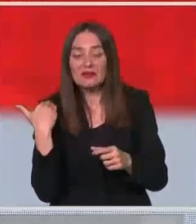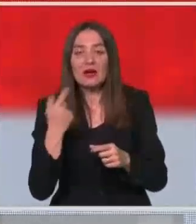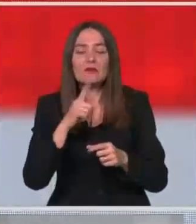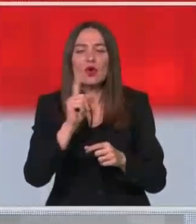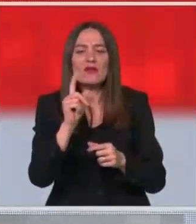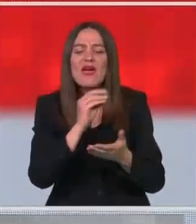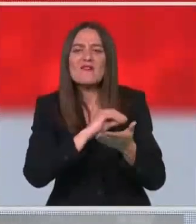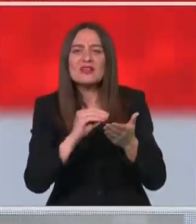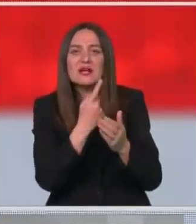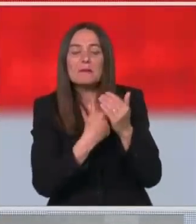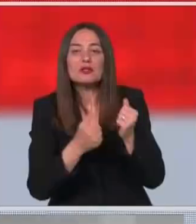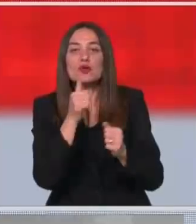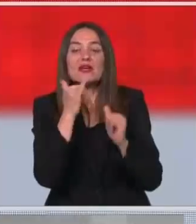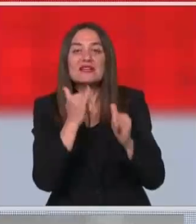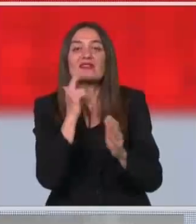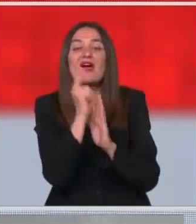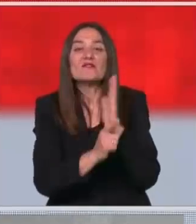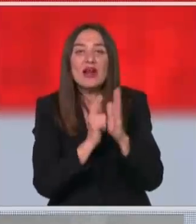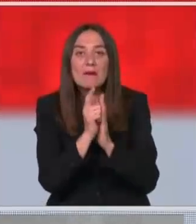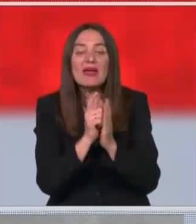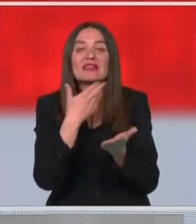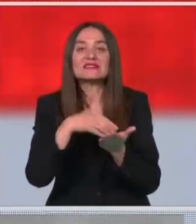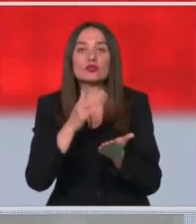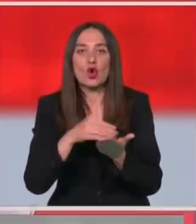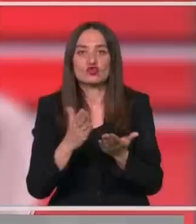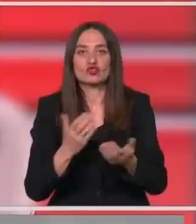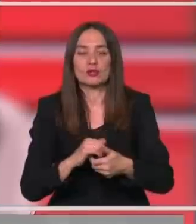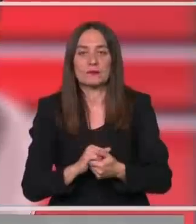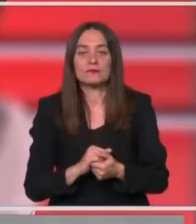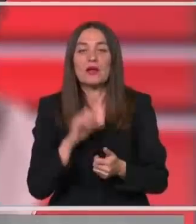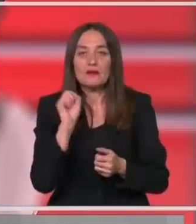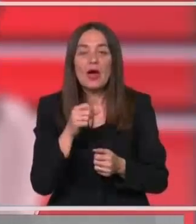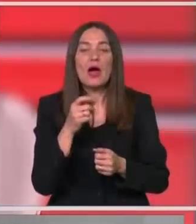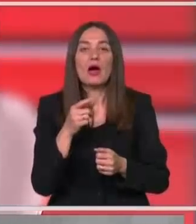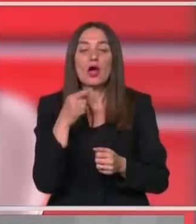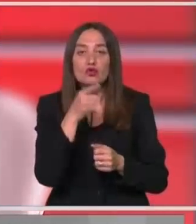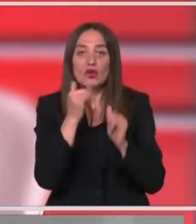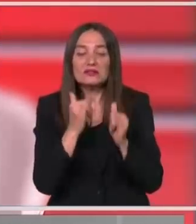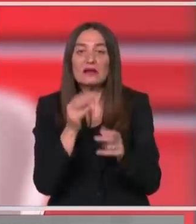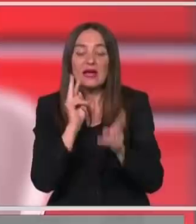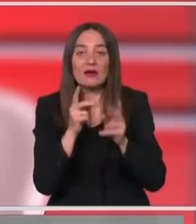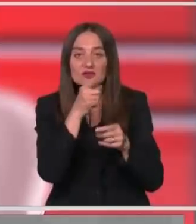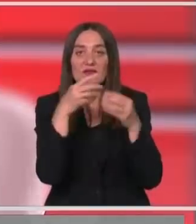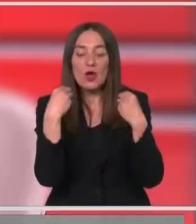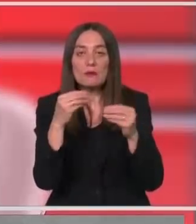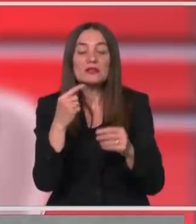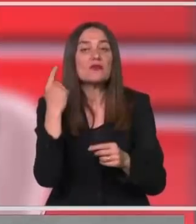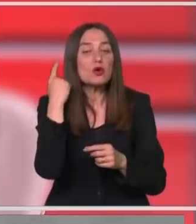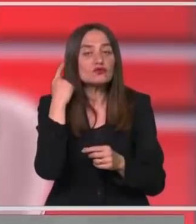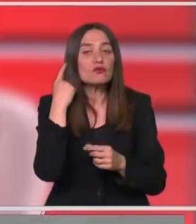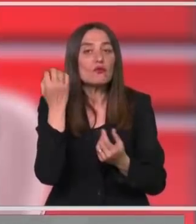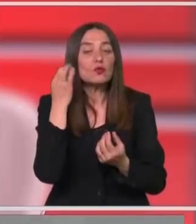fiskalnom suficitu, sad je vreme da se troši. Da, i to sad kako ste objasnili zvuči